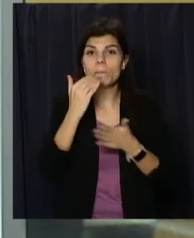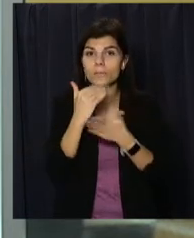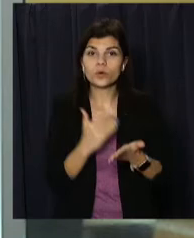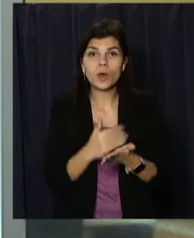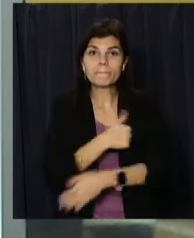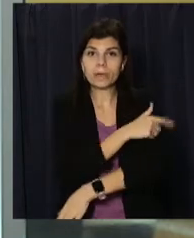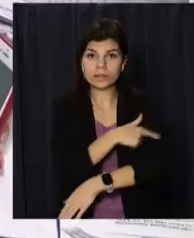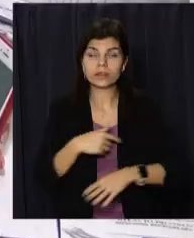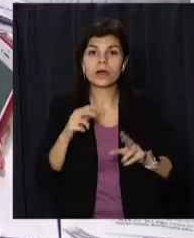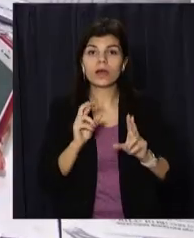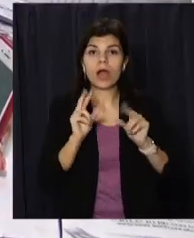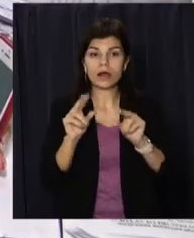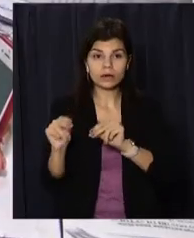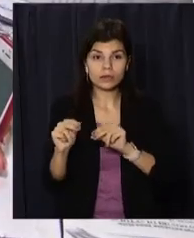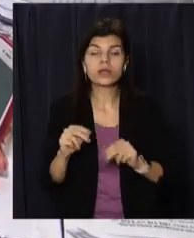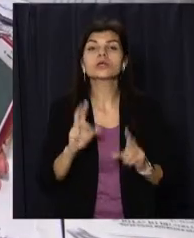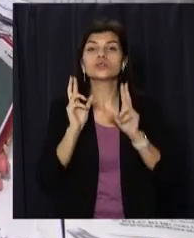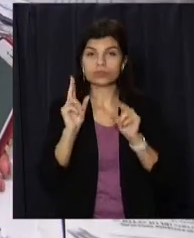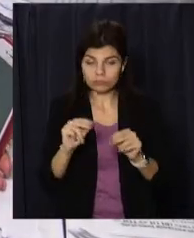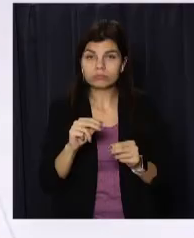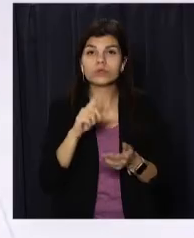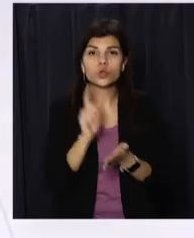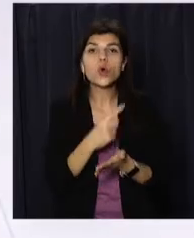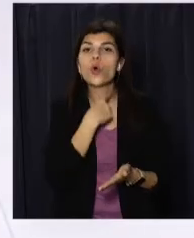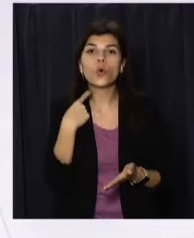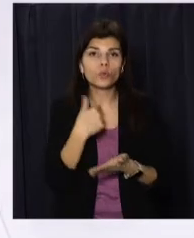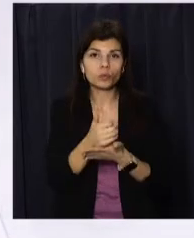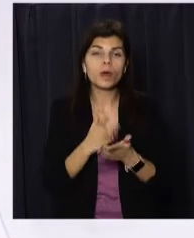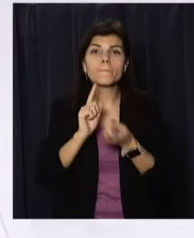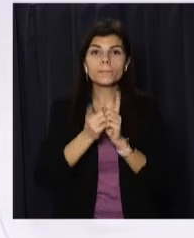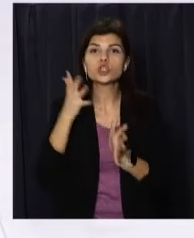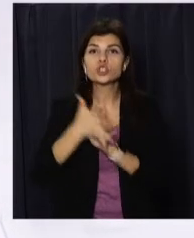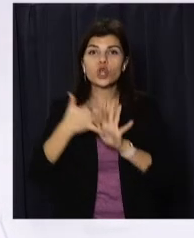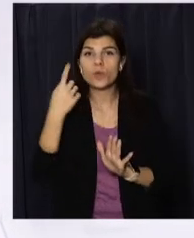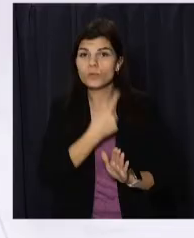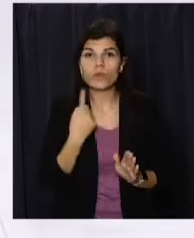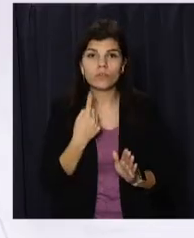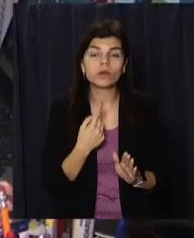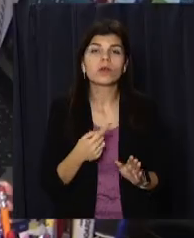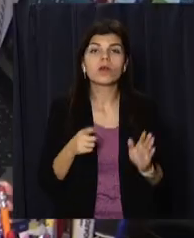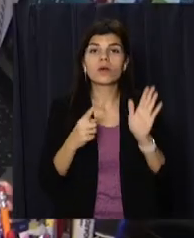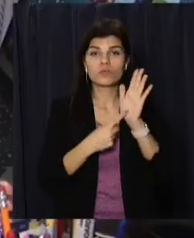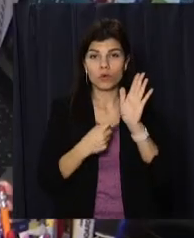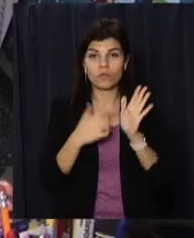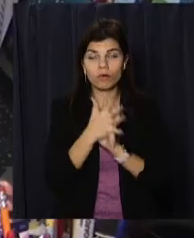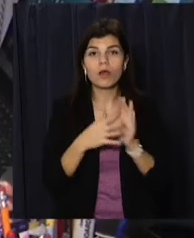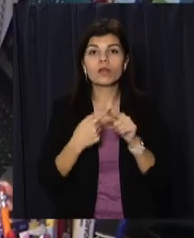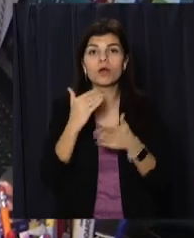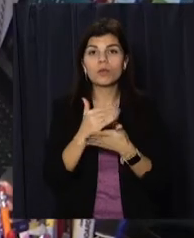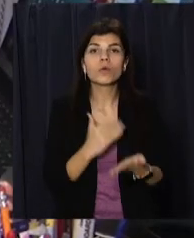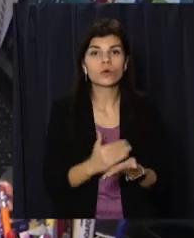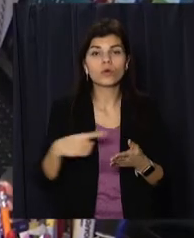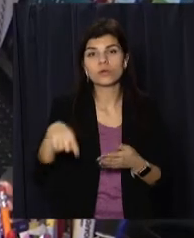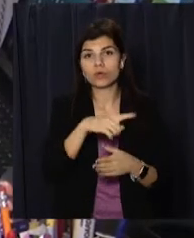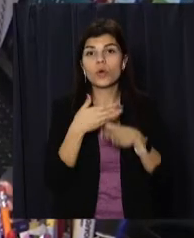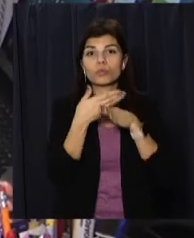програмою медичних гарантій, зобов'язані забезпечити пацієнтам переклад жестовою мовою. Реалізувати цю програму медичним